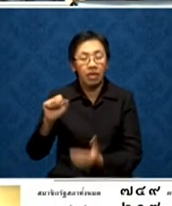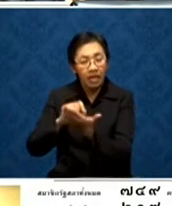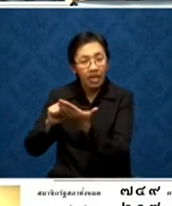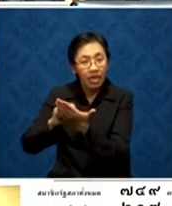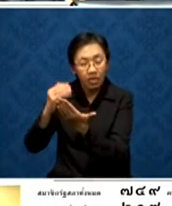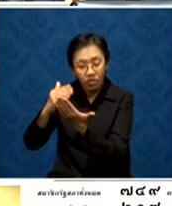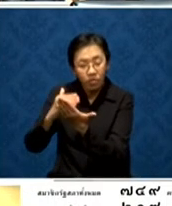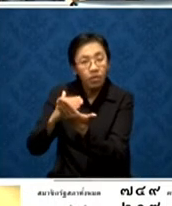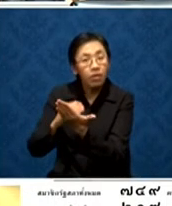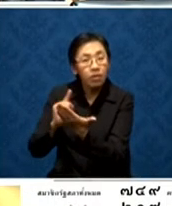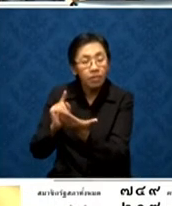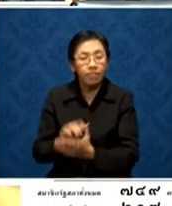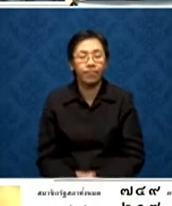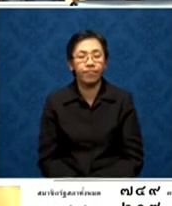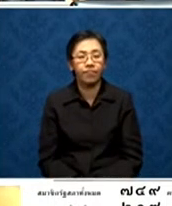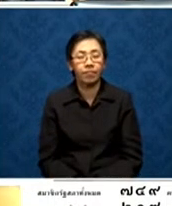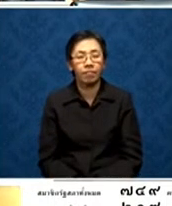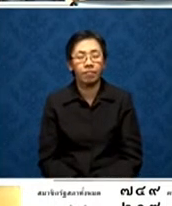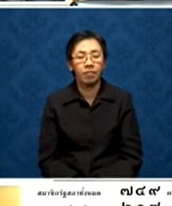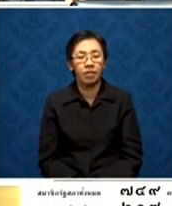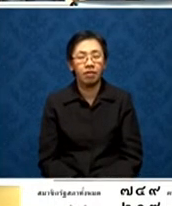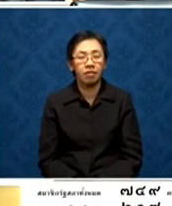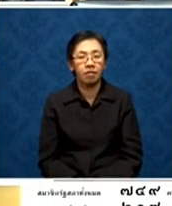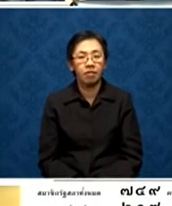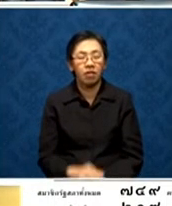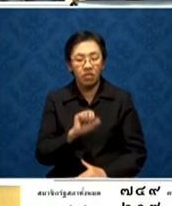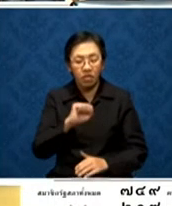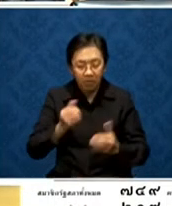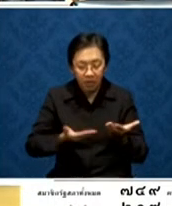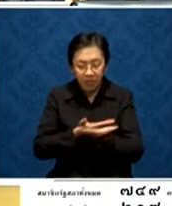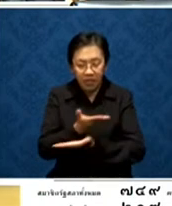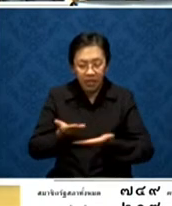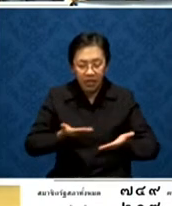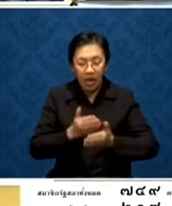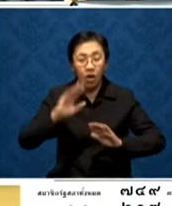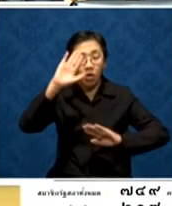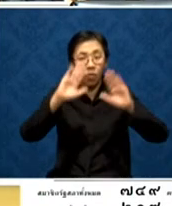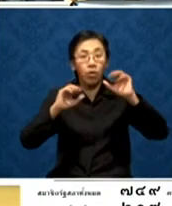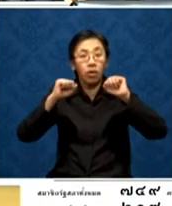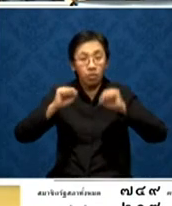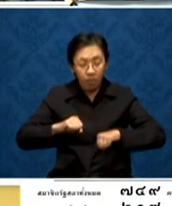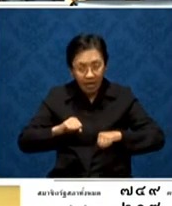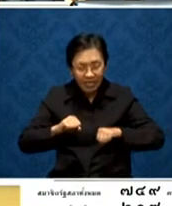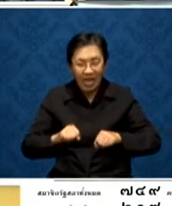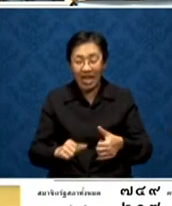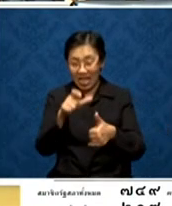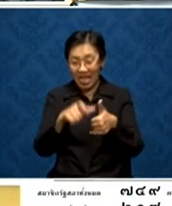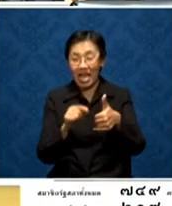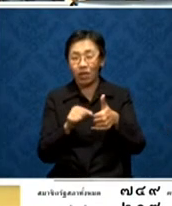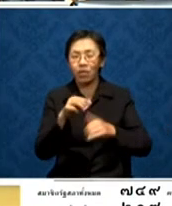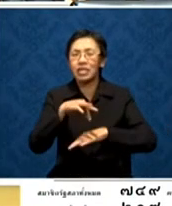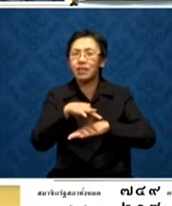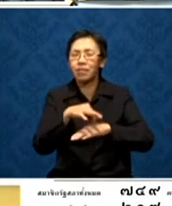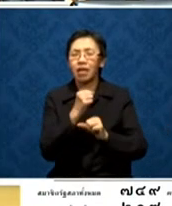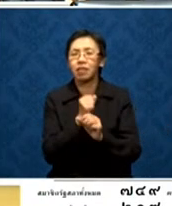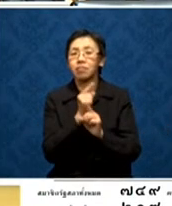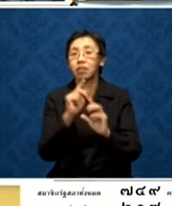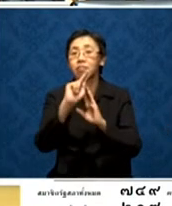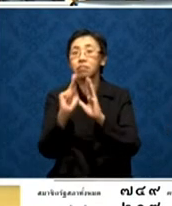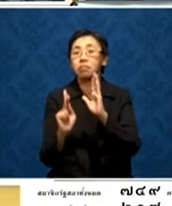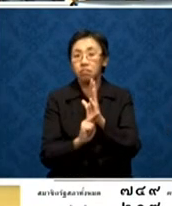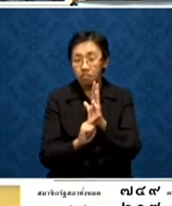ยังมีพอสมควรอยู่ครับทางฝั่งสว.ก็นั่งกันอยู่เป็นที่น่าสังเกตว่าตอนนี้ตอนที่เส